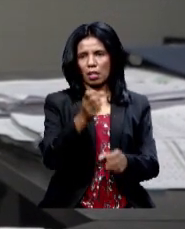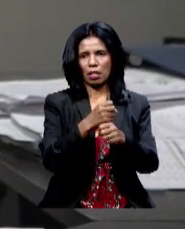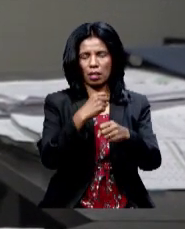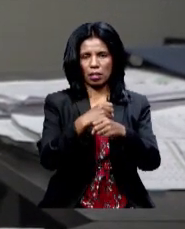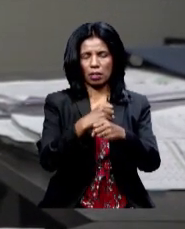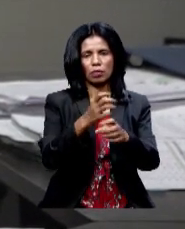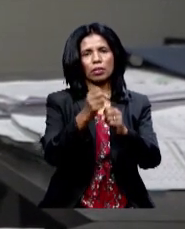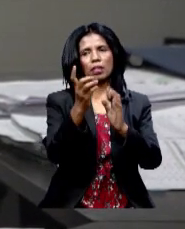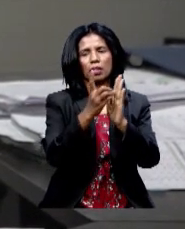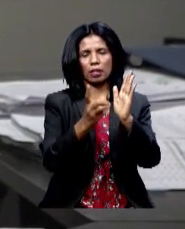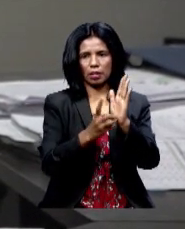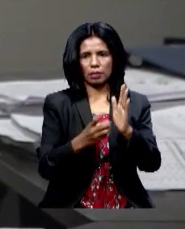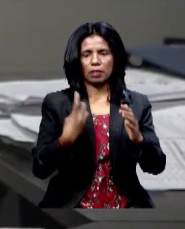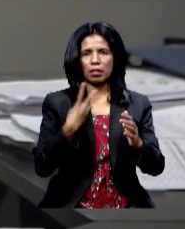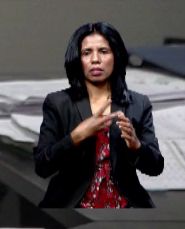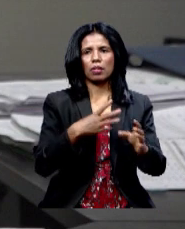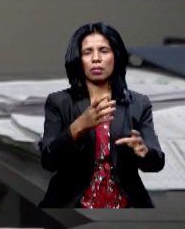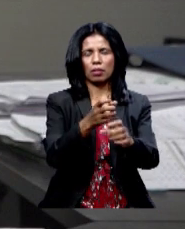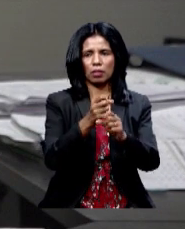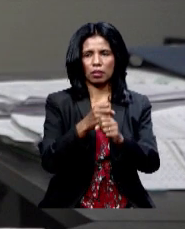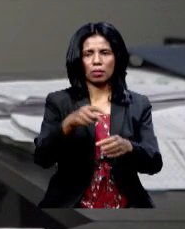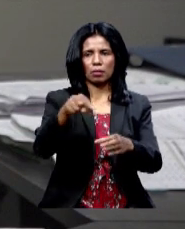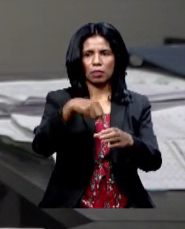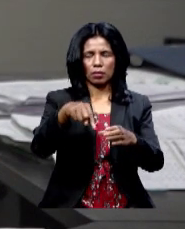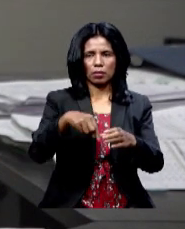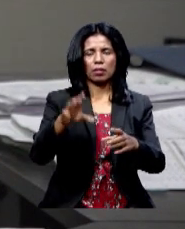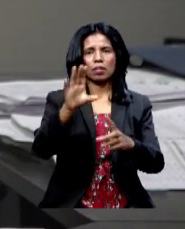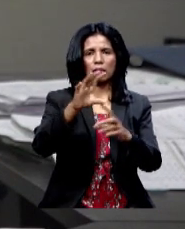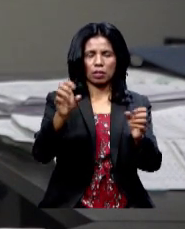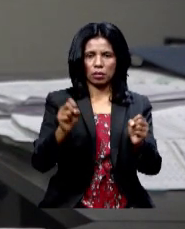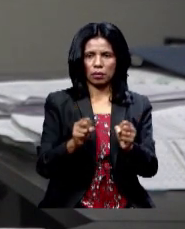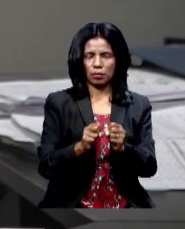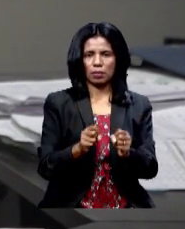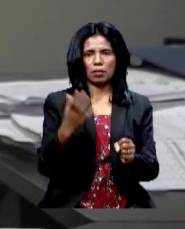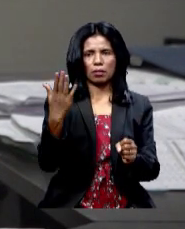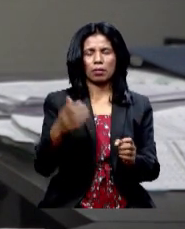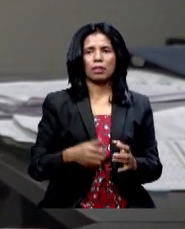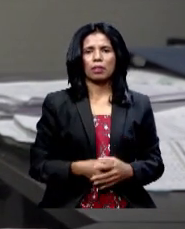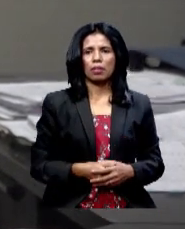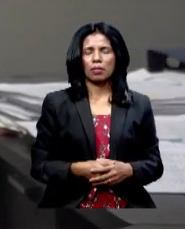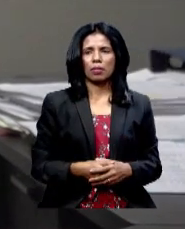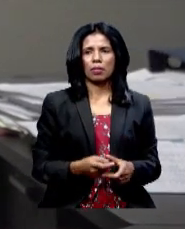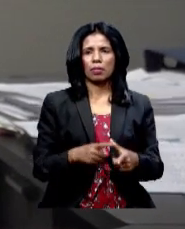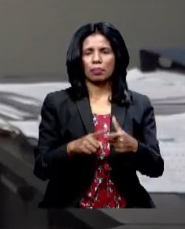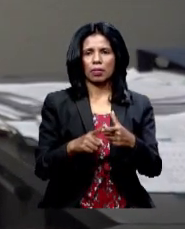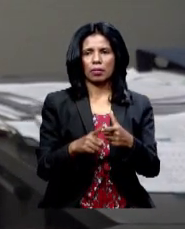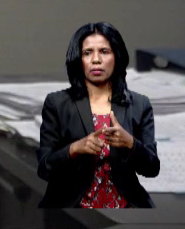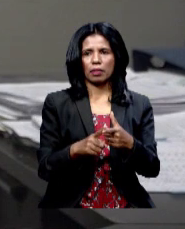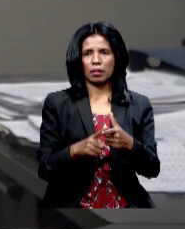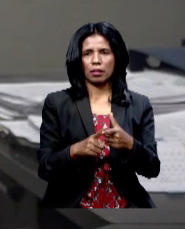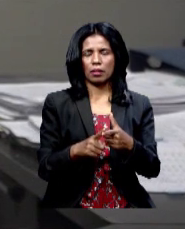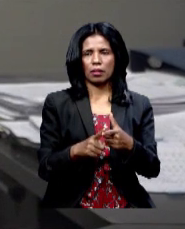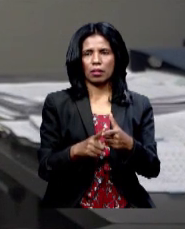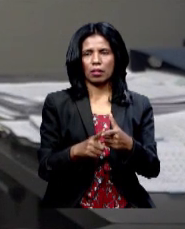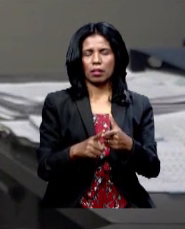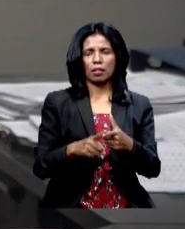miglioramento. Ite iha perforação ida iha sere suku ne doni, sere suku ida ne doni, ma kita se boma fila fali ba